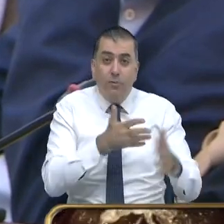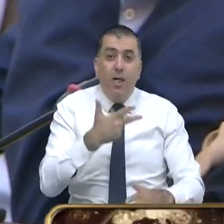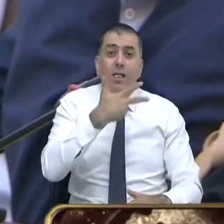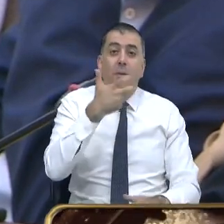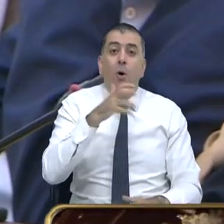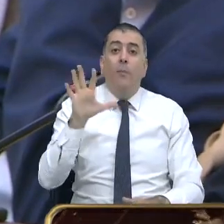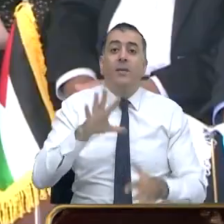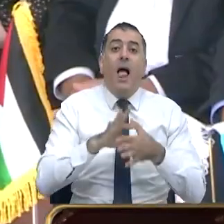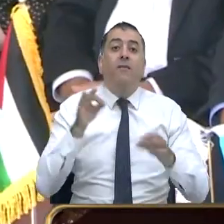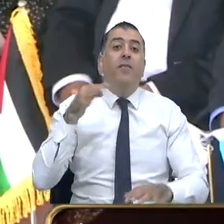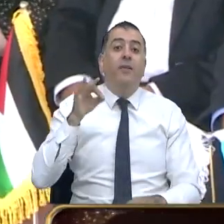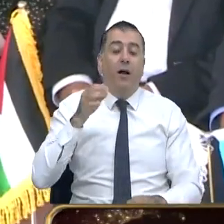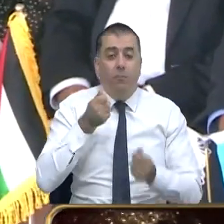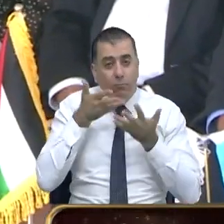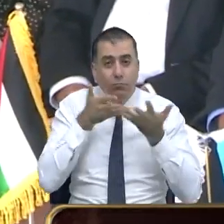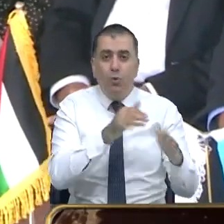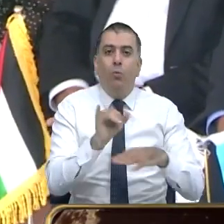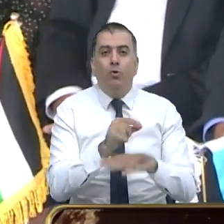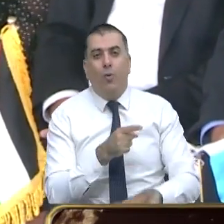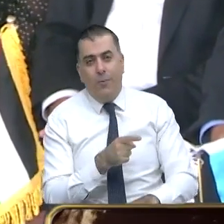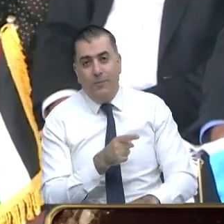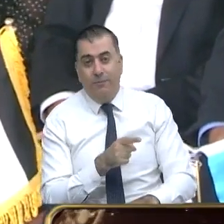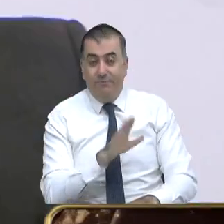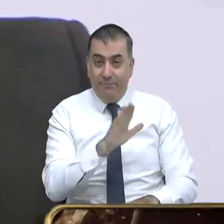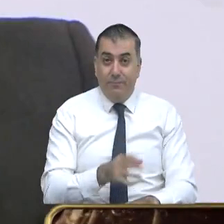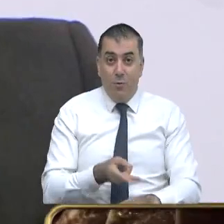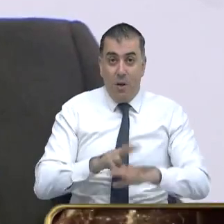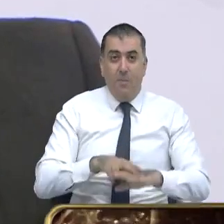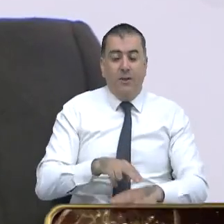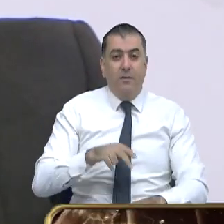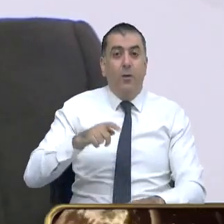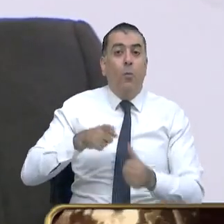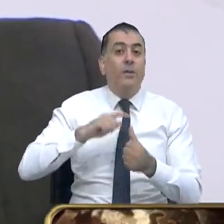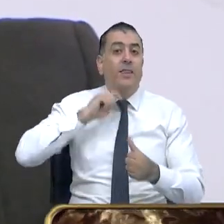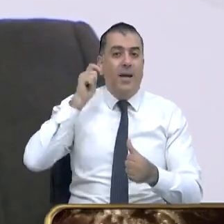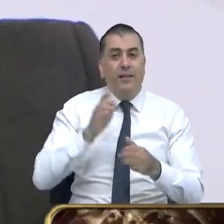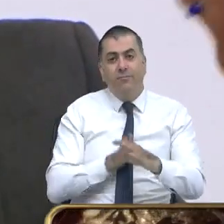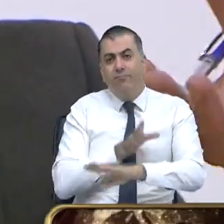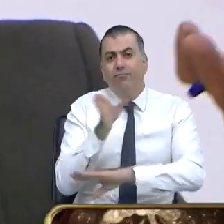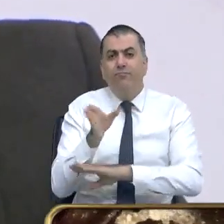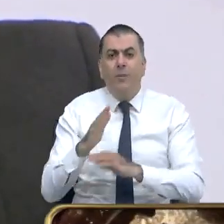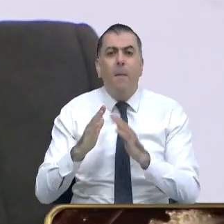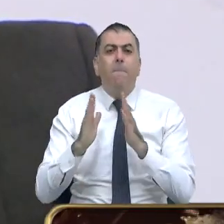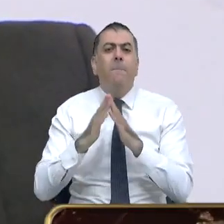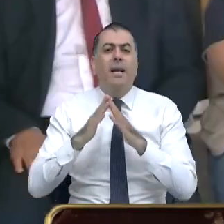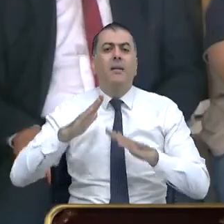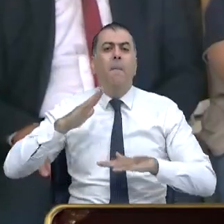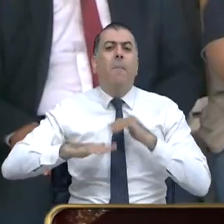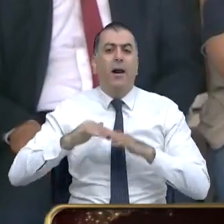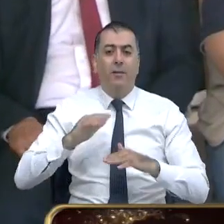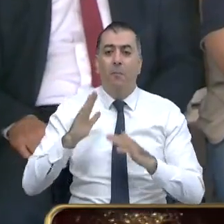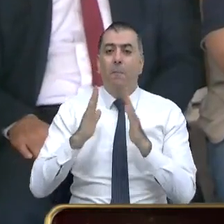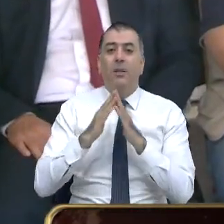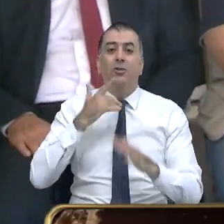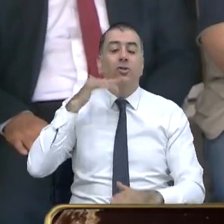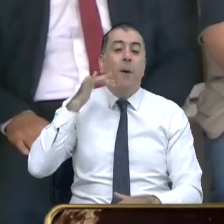ل 350 الف دينار وضمت الجوله ايضا زياره اطلع خلالها الفرايه على الانشطه المقدمه في